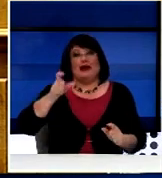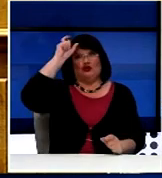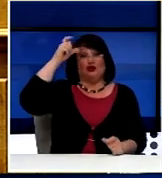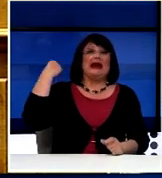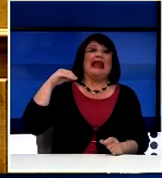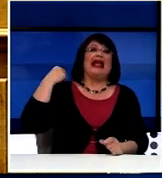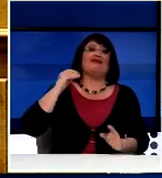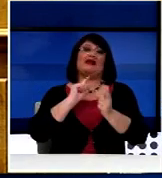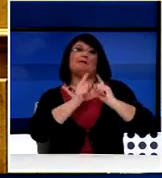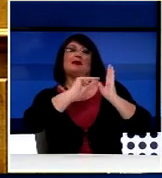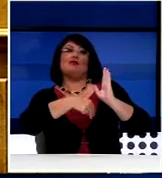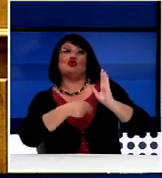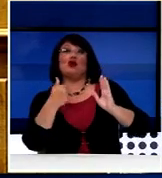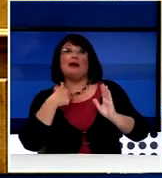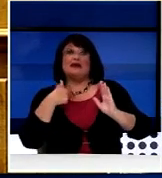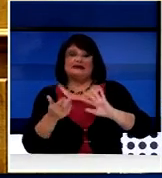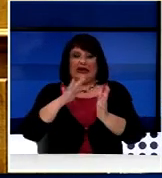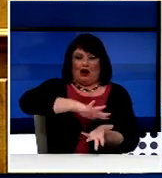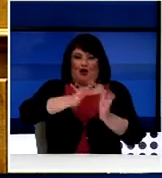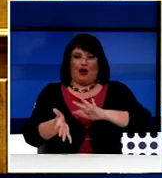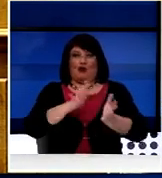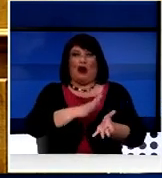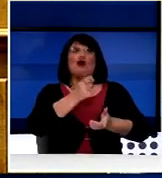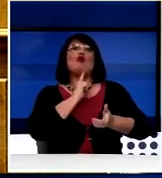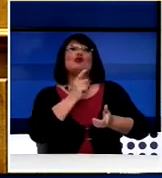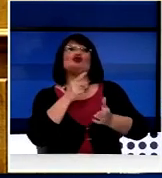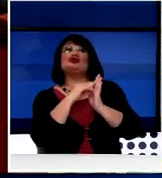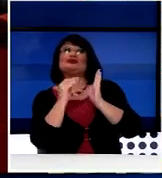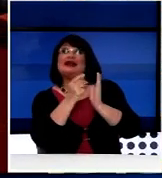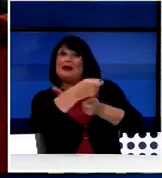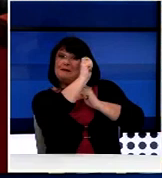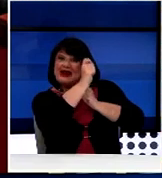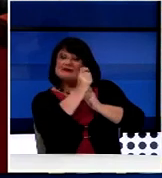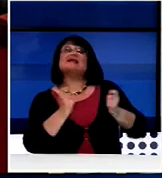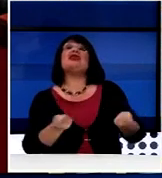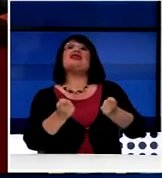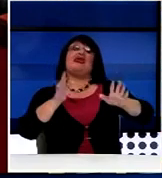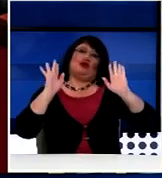εμείς τέτοιου είδους κυβιστήσεις όπως εσείς τις πρέσπες δεν θα κάνουμε.